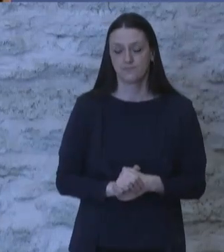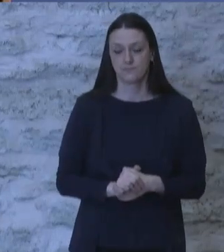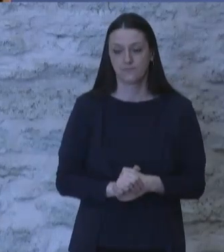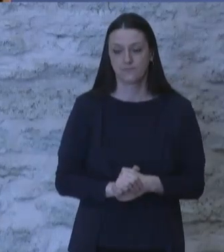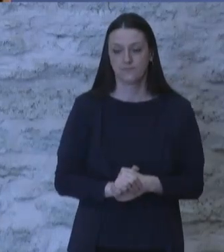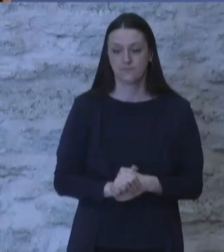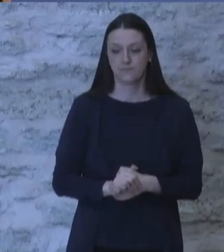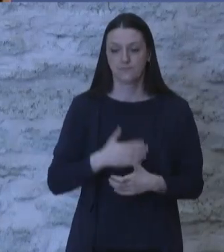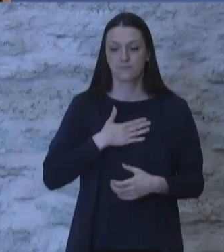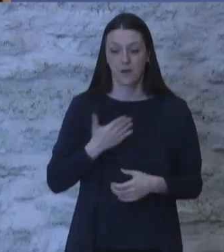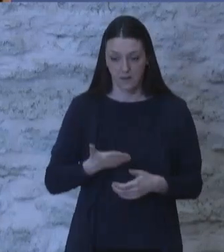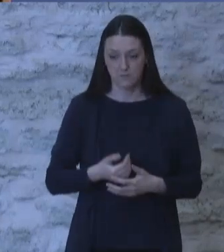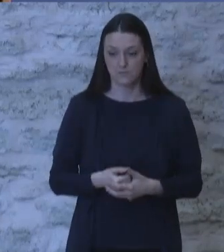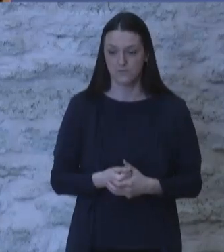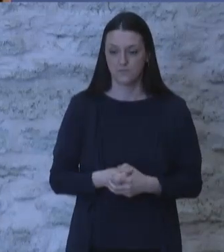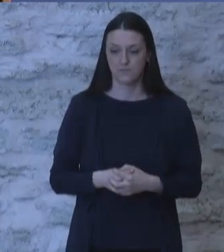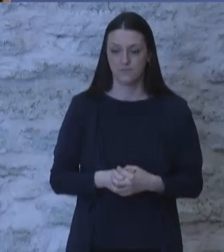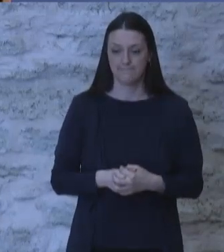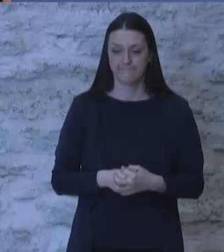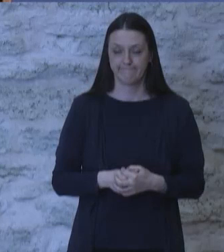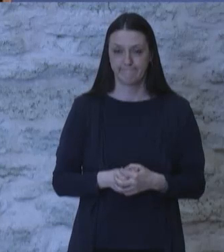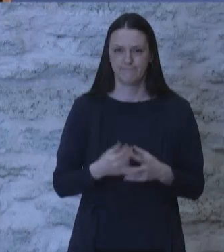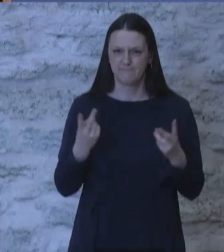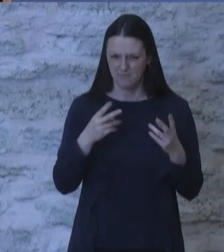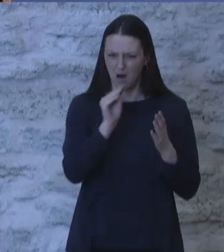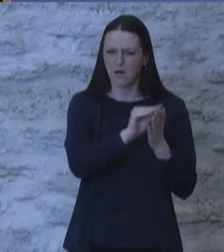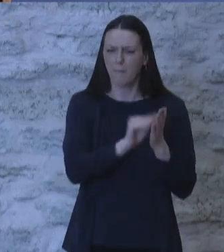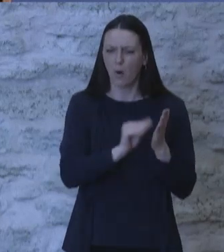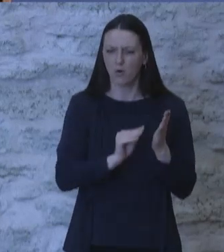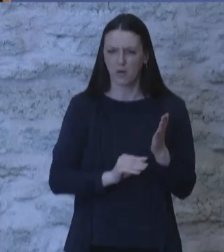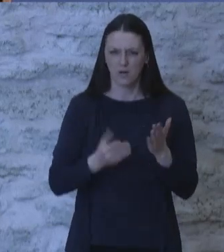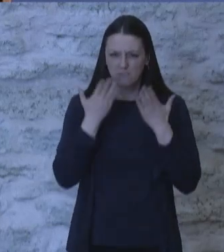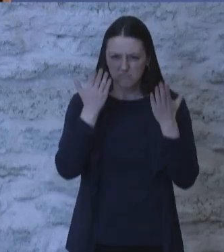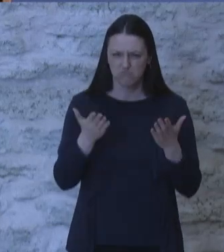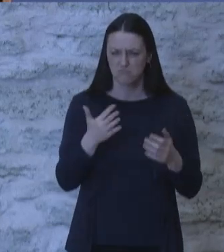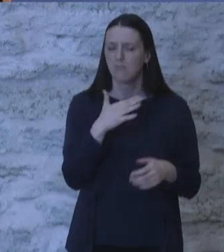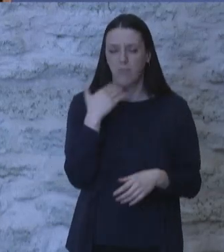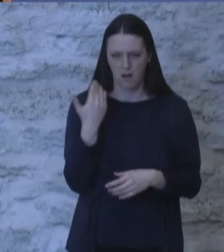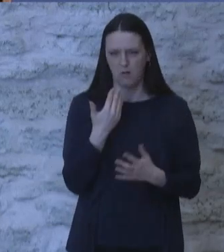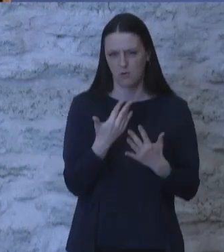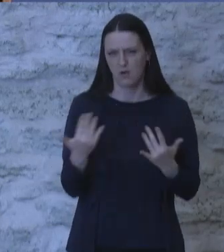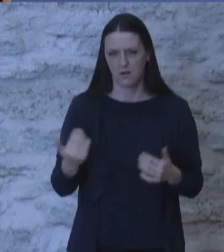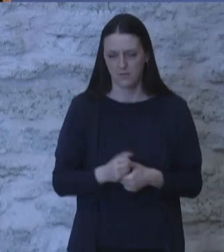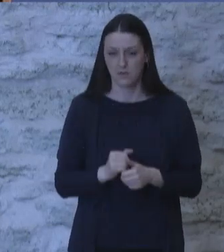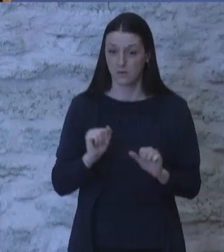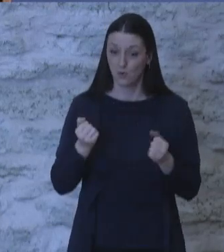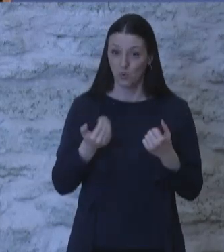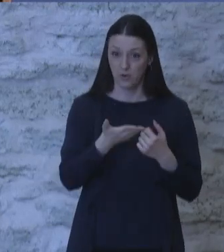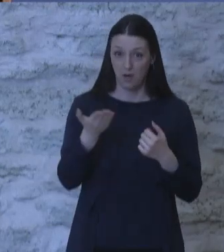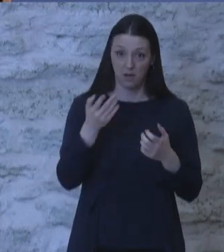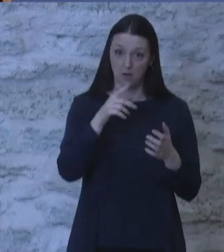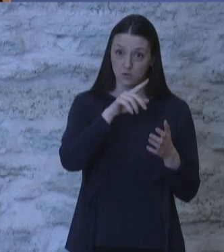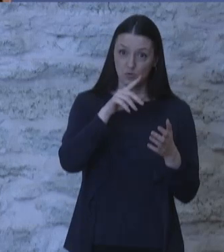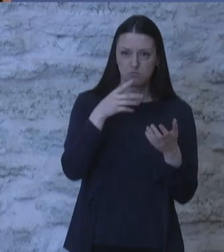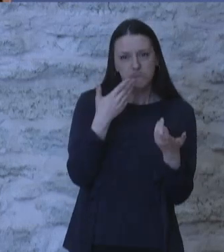Aitäh teile, et neid raportid on päris palju, väiks ju kõige on punkt üks, et kui te küsite, ma ei tea, mingid